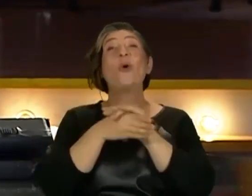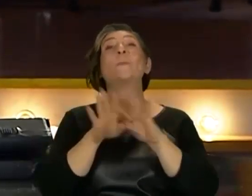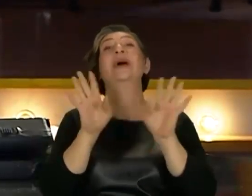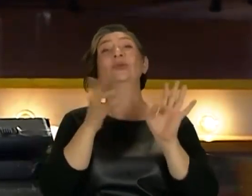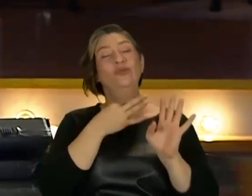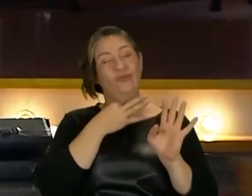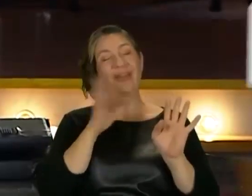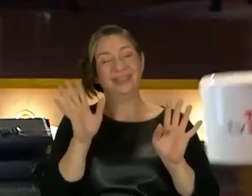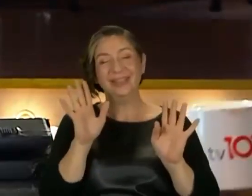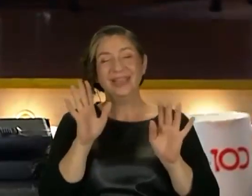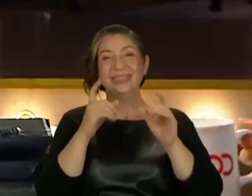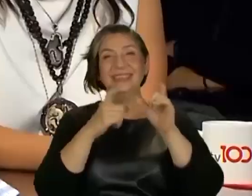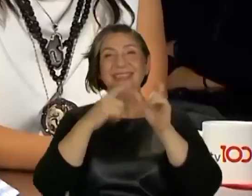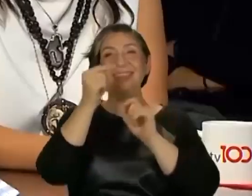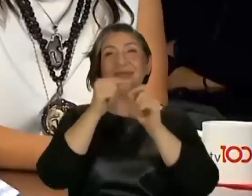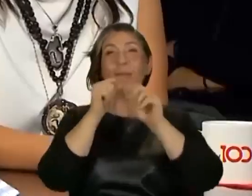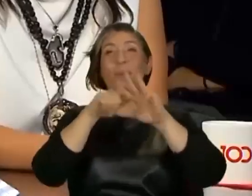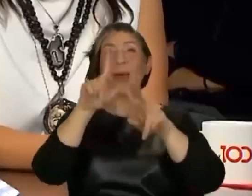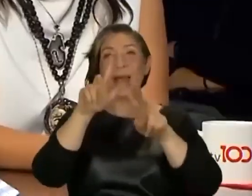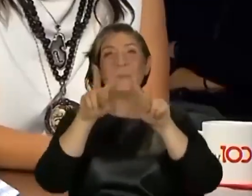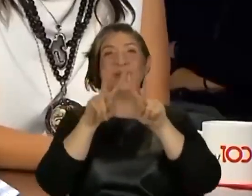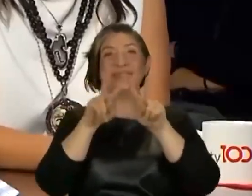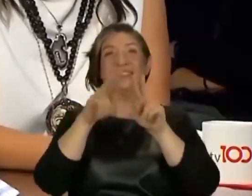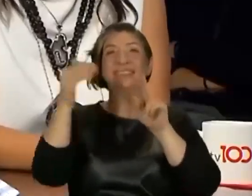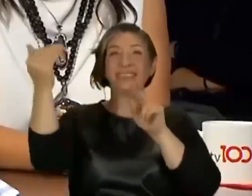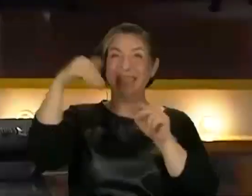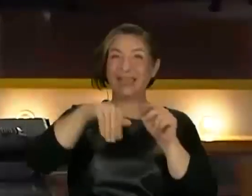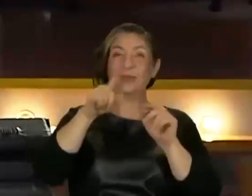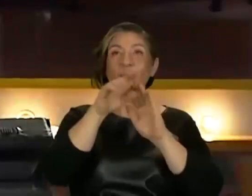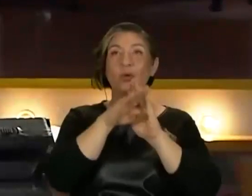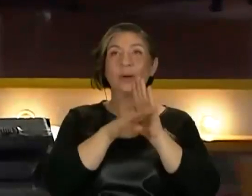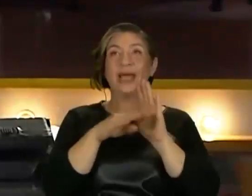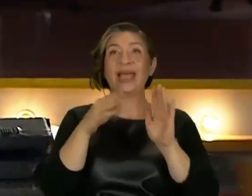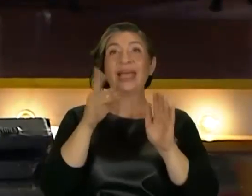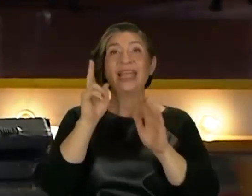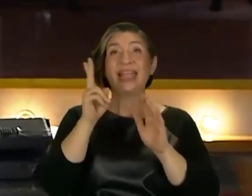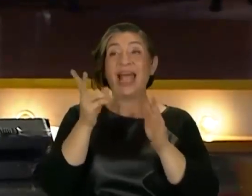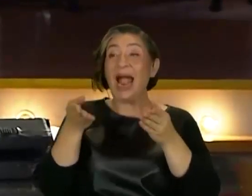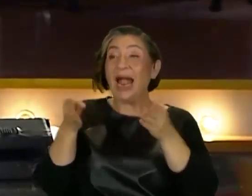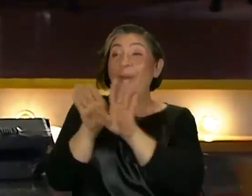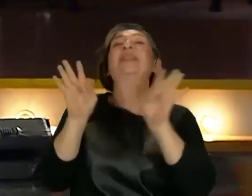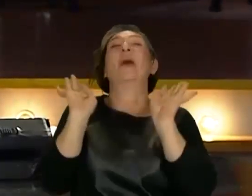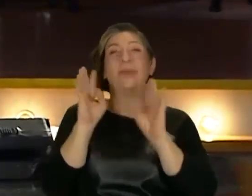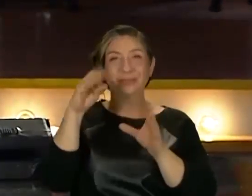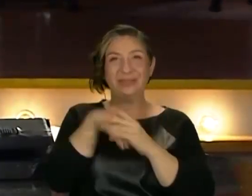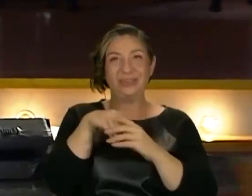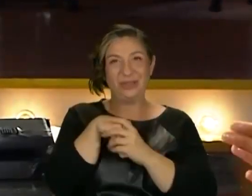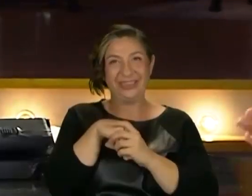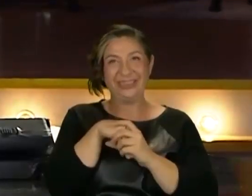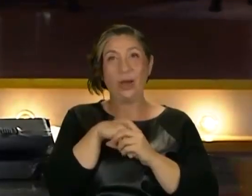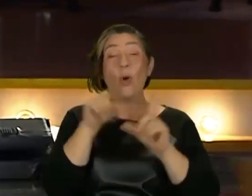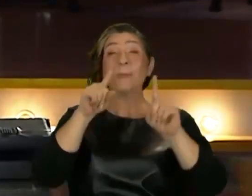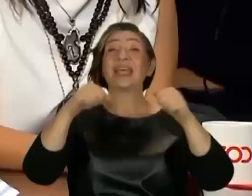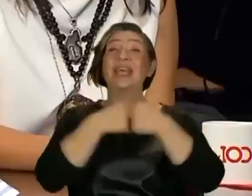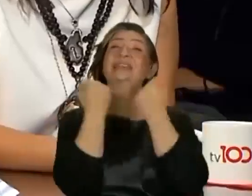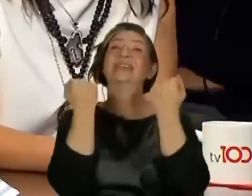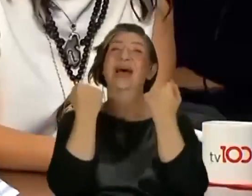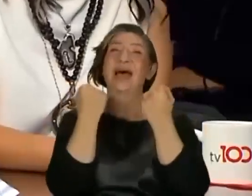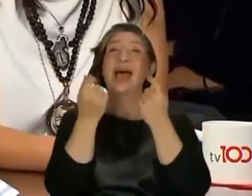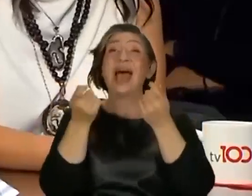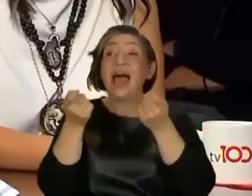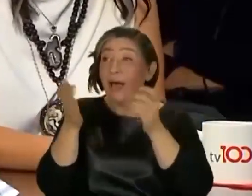sokmayın. Sibel Meriç'in katıldığı bir programımızda kendisini kapatamadığımız için. O bir kazaydı